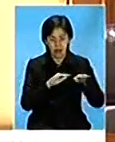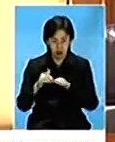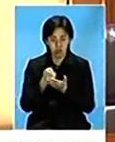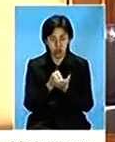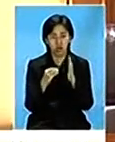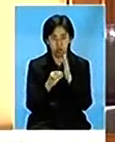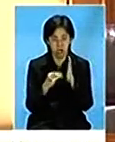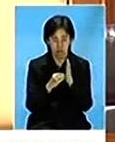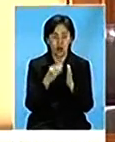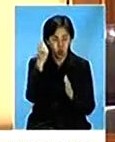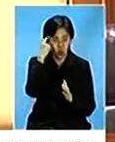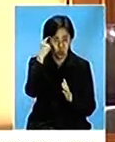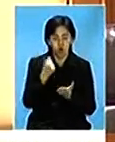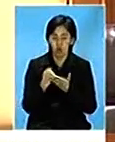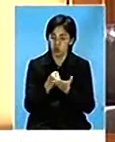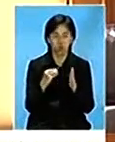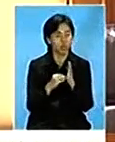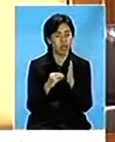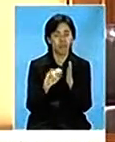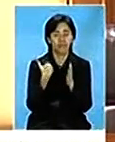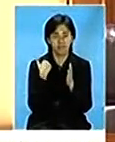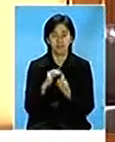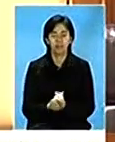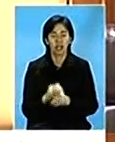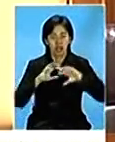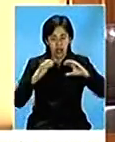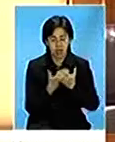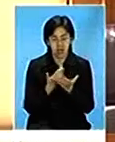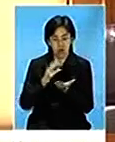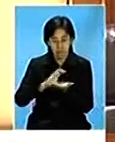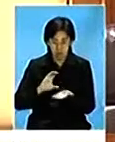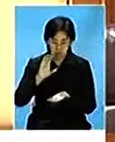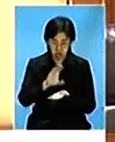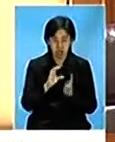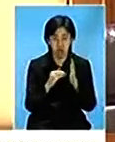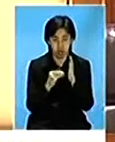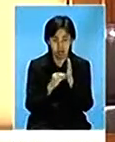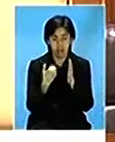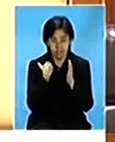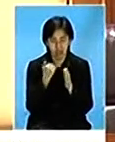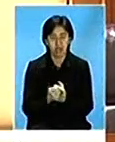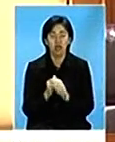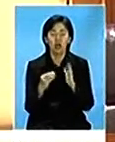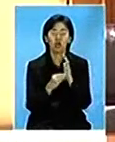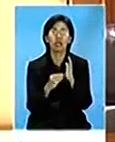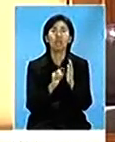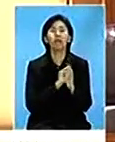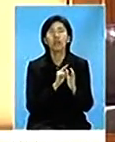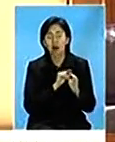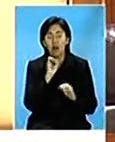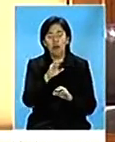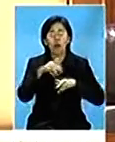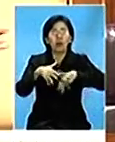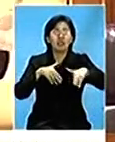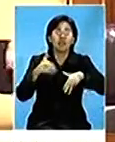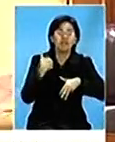หรือไม่รู้นะฮะช่วยเต็มที่นะฮะรัฐบาลจัดงบประมาณให้กทมไปพอสมควรนะครับกทมก็บอกประชาชนอยู่บ้าง